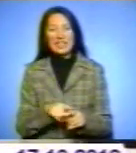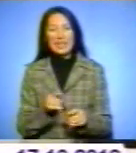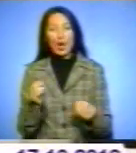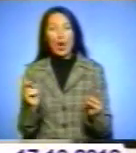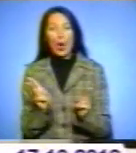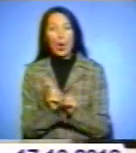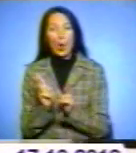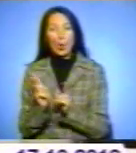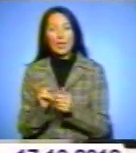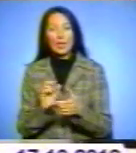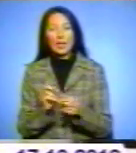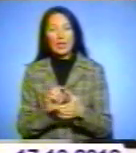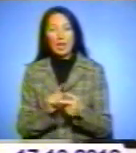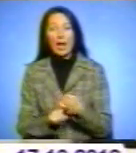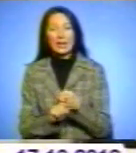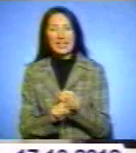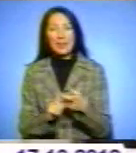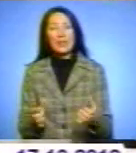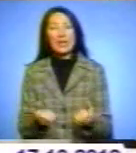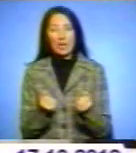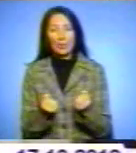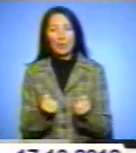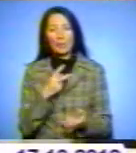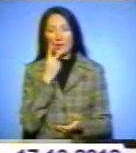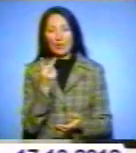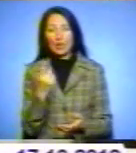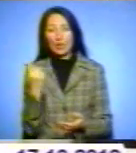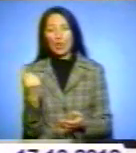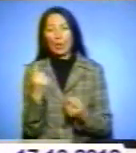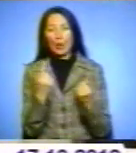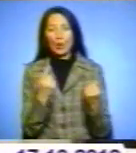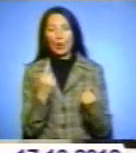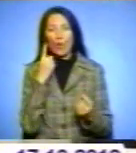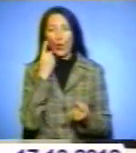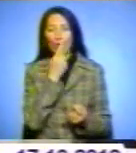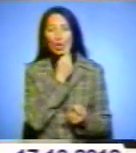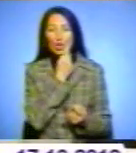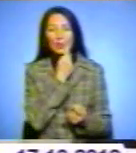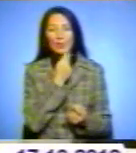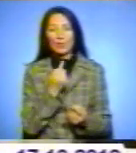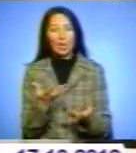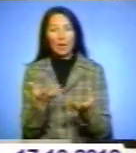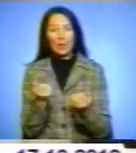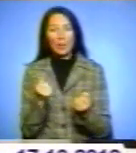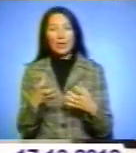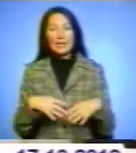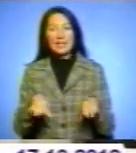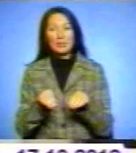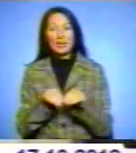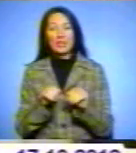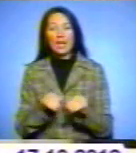підтримували, як кажуть, дивлячись один одному в очі, і приймали спільні